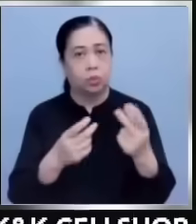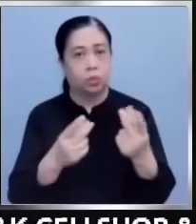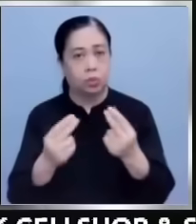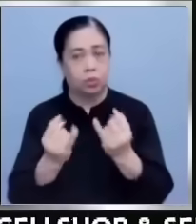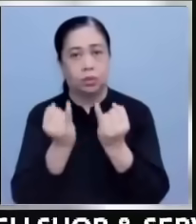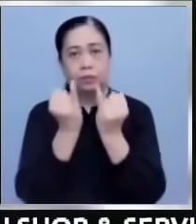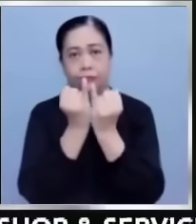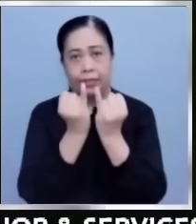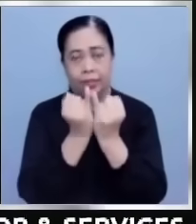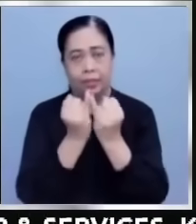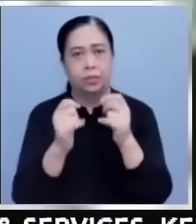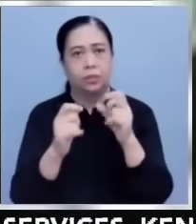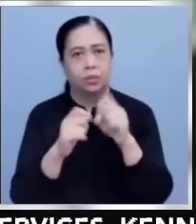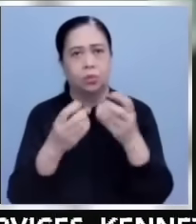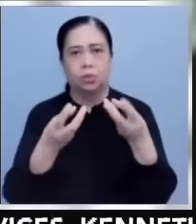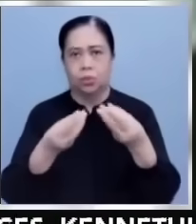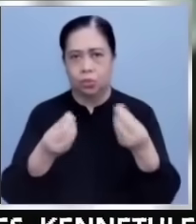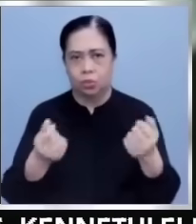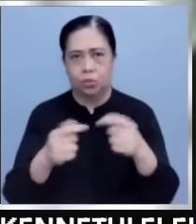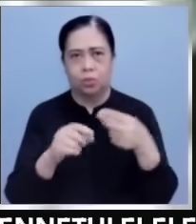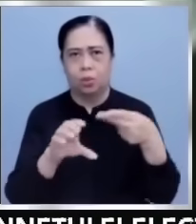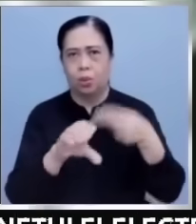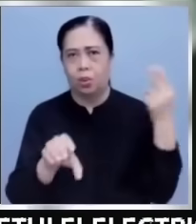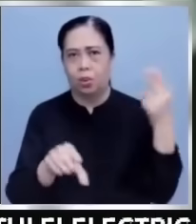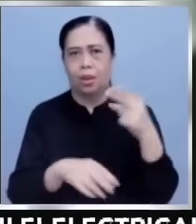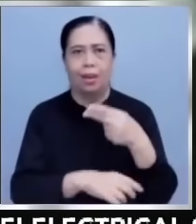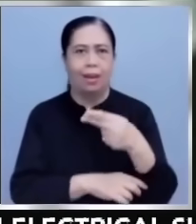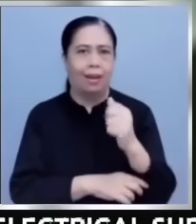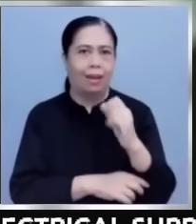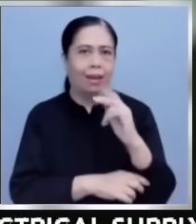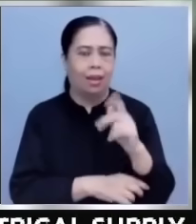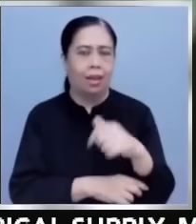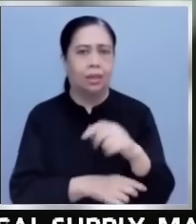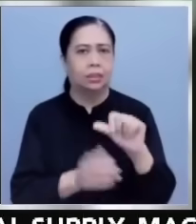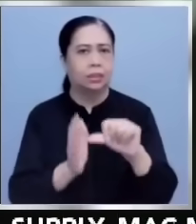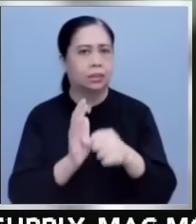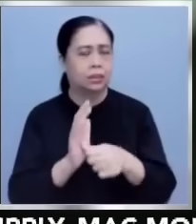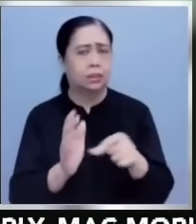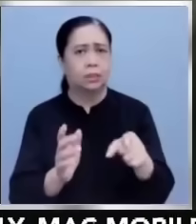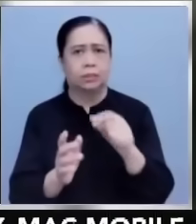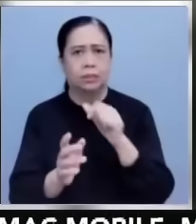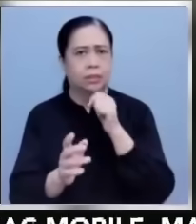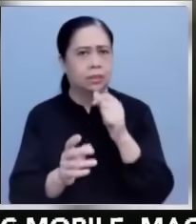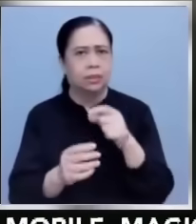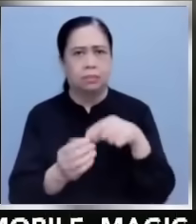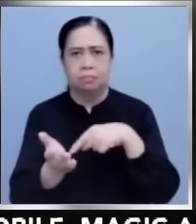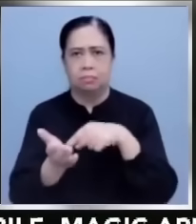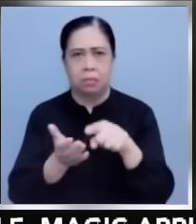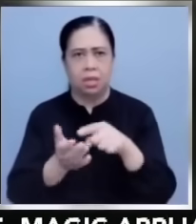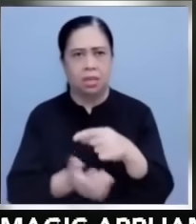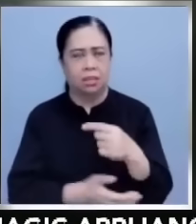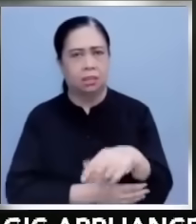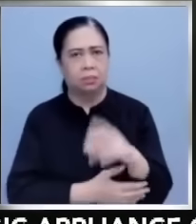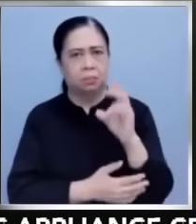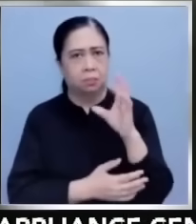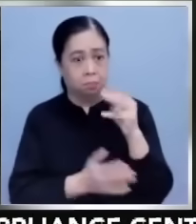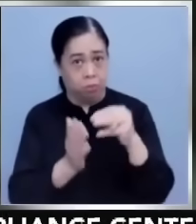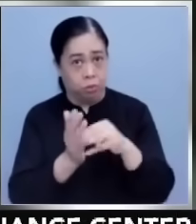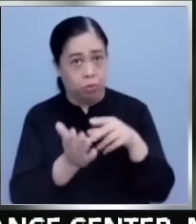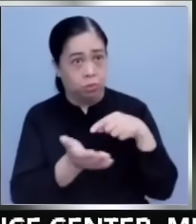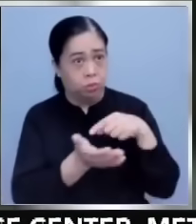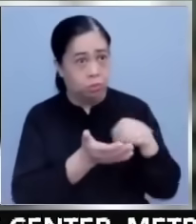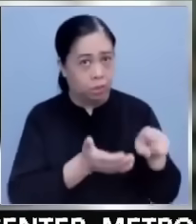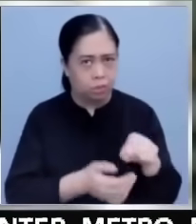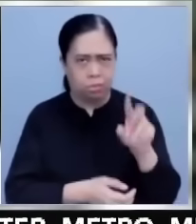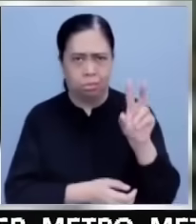PhilHealth para maresolba ang hacking. Binigyan din nila na hindi magbabayad ng 17 milyong pisong ransom